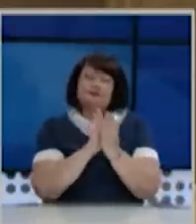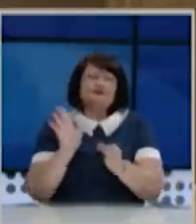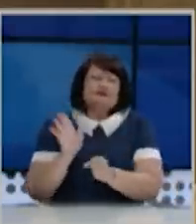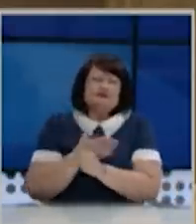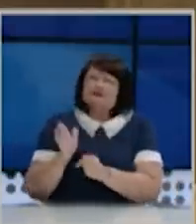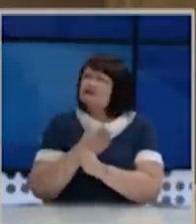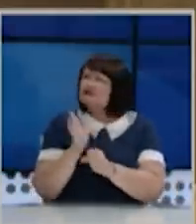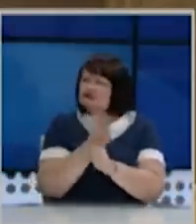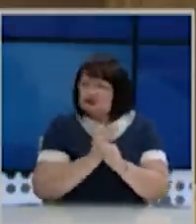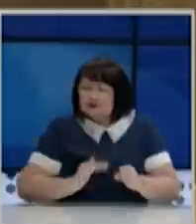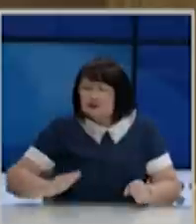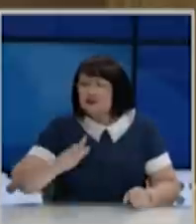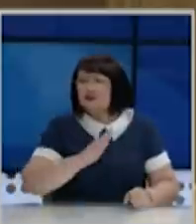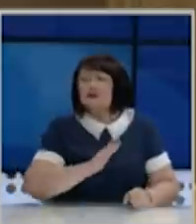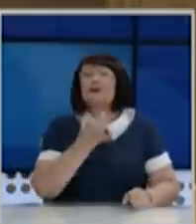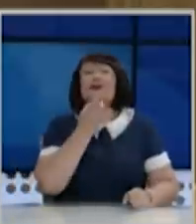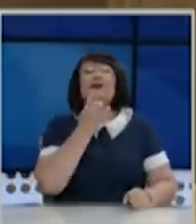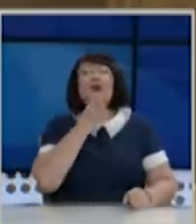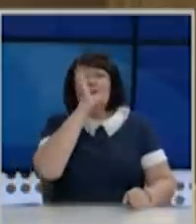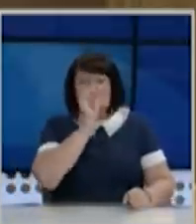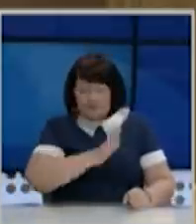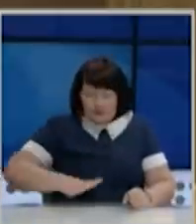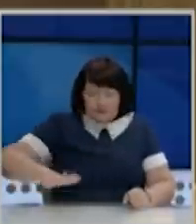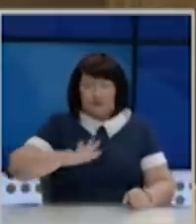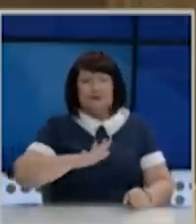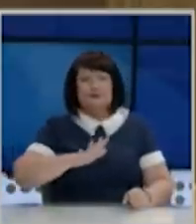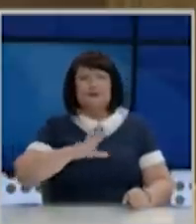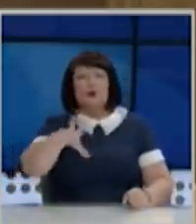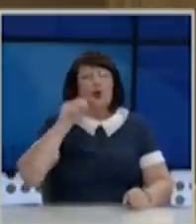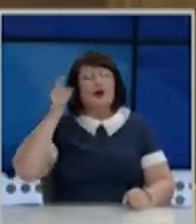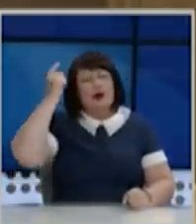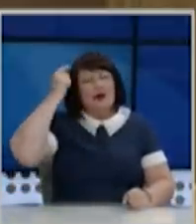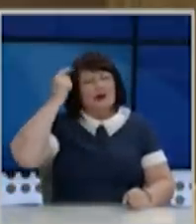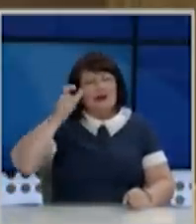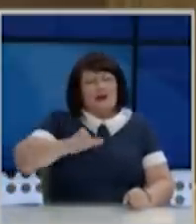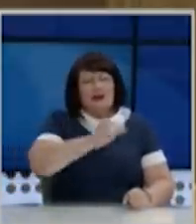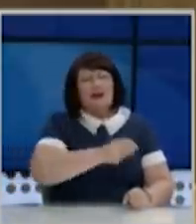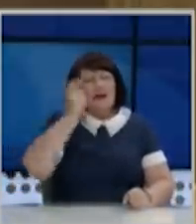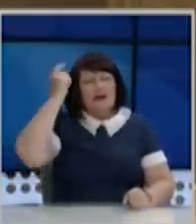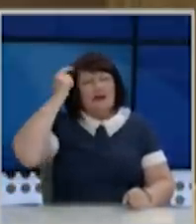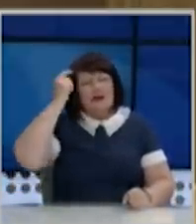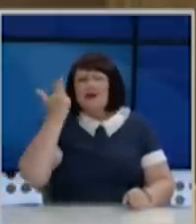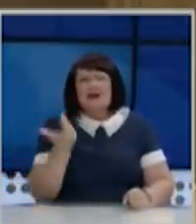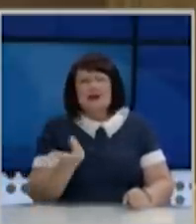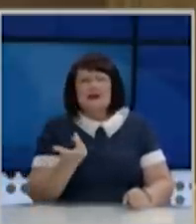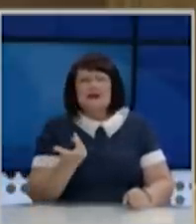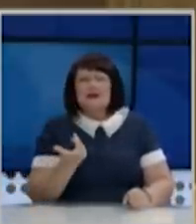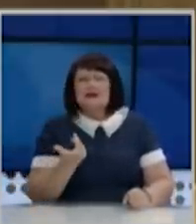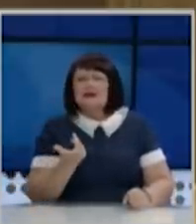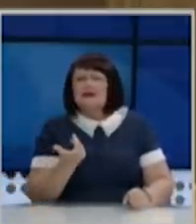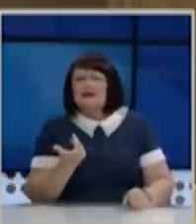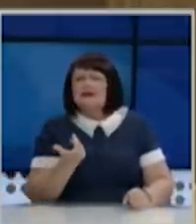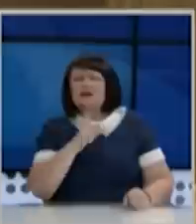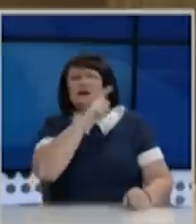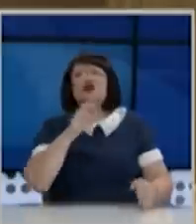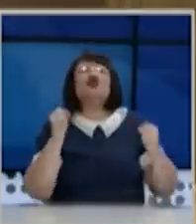καταστροφή και σε μια αμήλικτη πραγματικότητα που αντιλαμβάνεται ο καθένας και η καθεμιά, και πάνω απ' όλα την ζουν οι